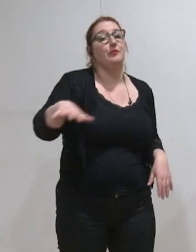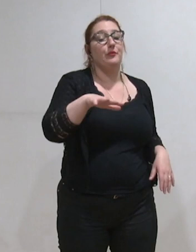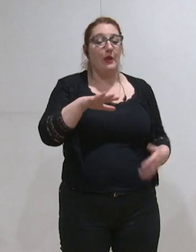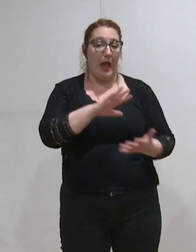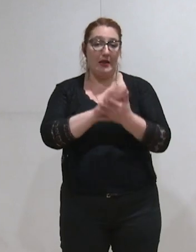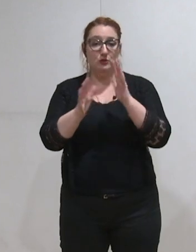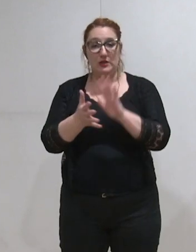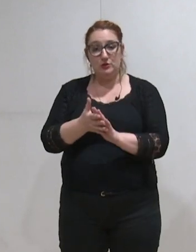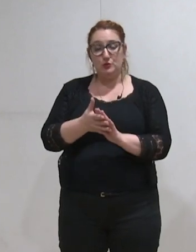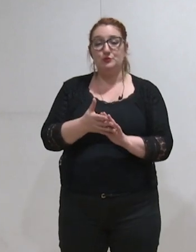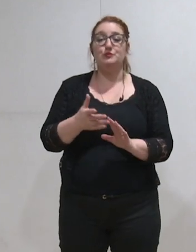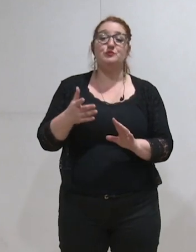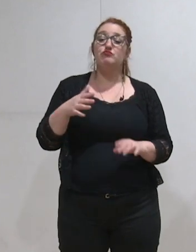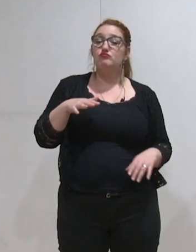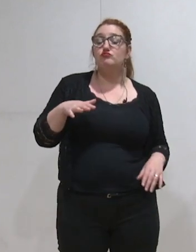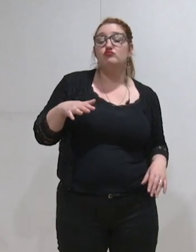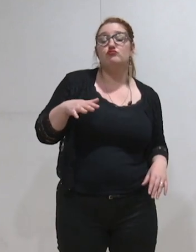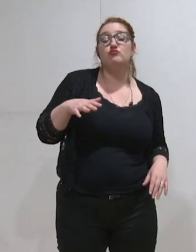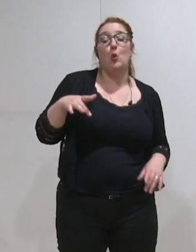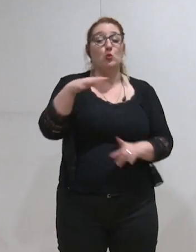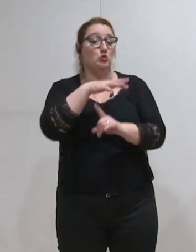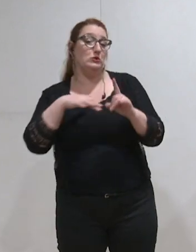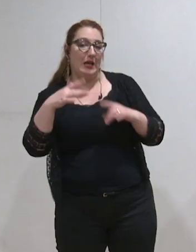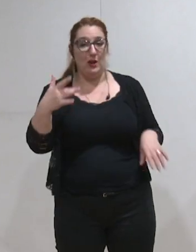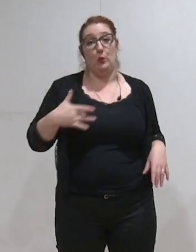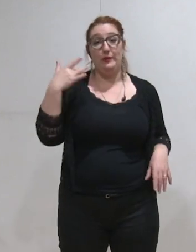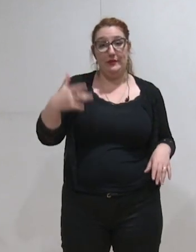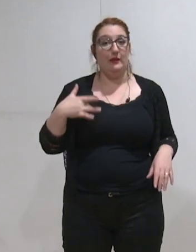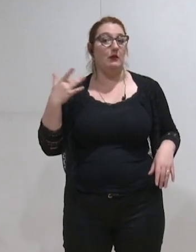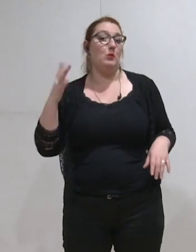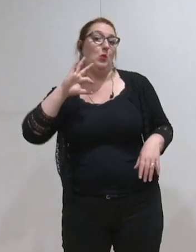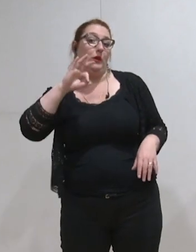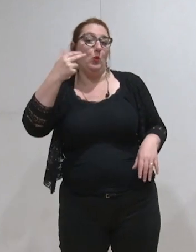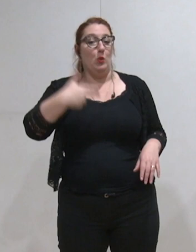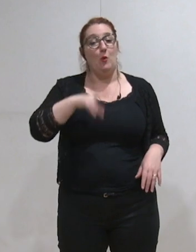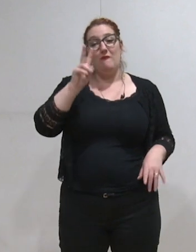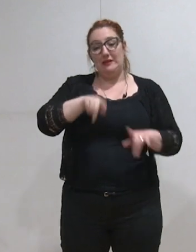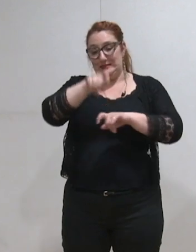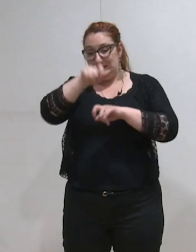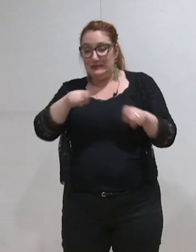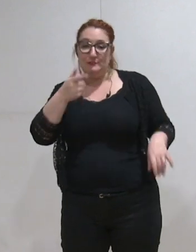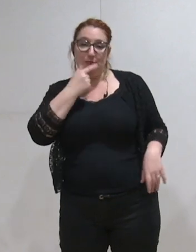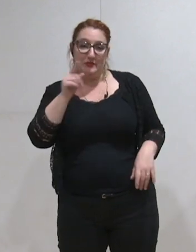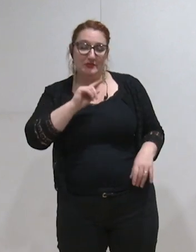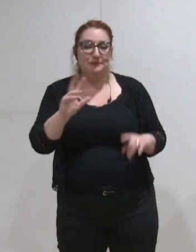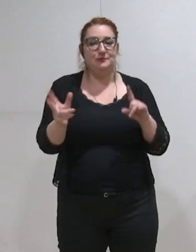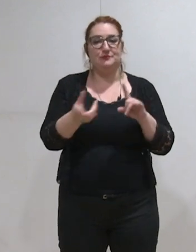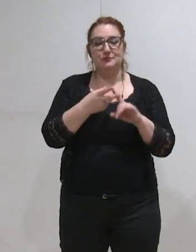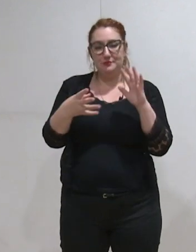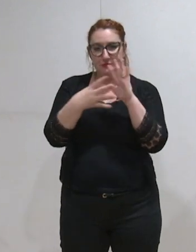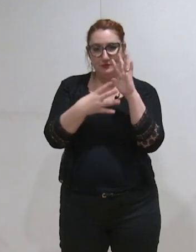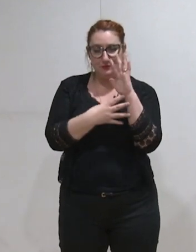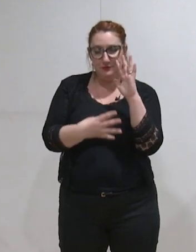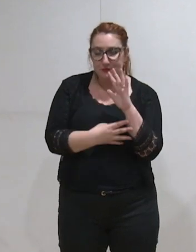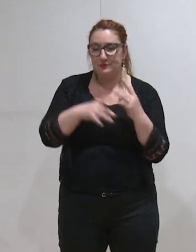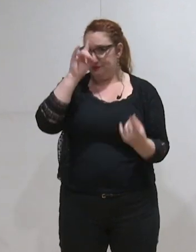l'utilité sociale de l'association c'est un critère qui est pas pas facile à estimer mais en tout cas qu'on a mis en avant un troisième critère sur